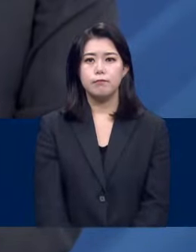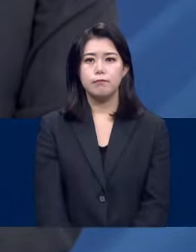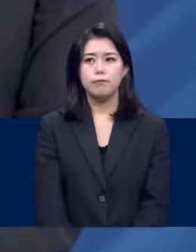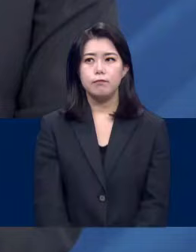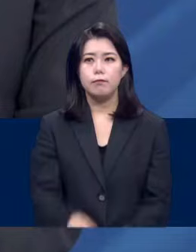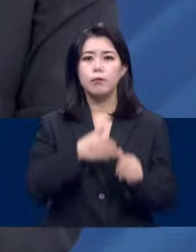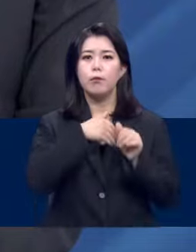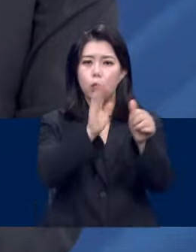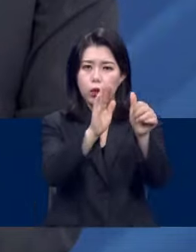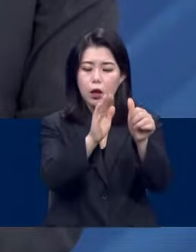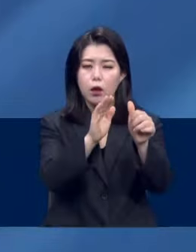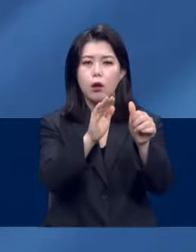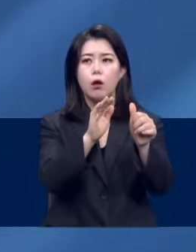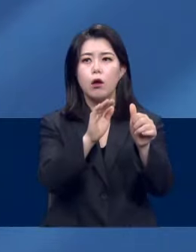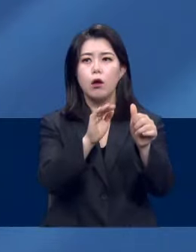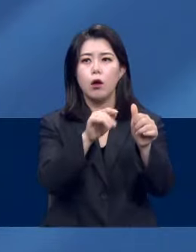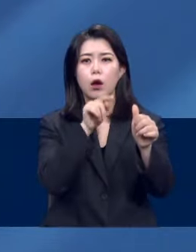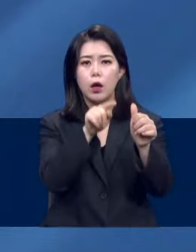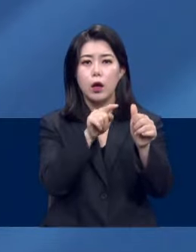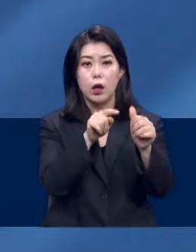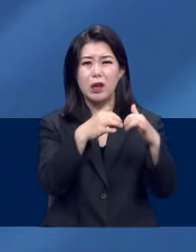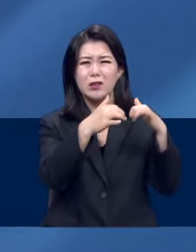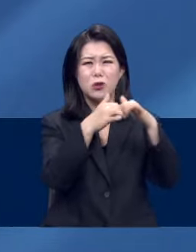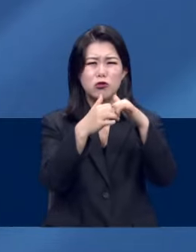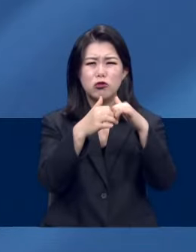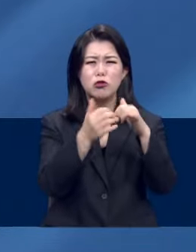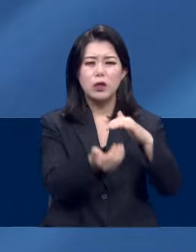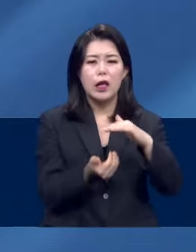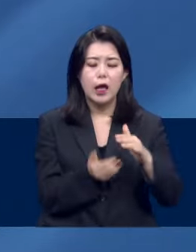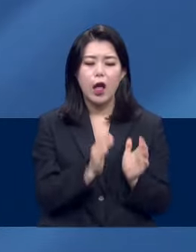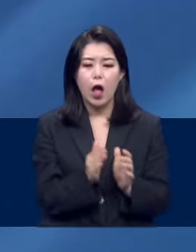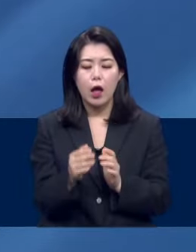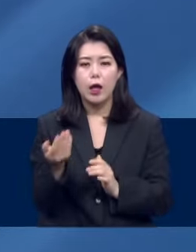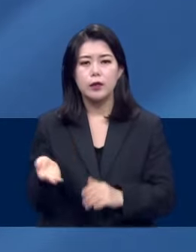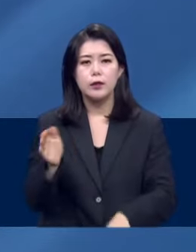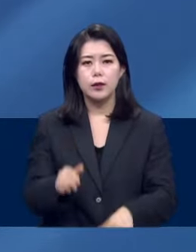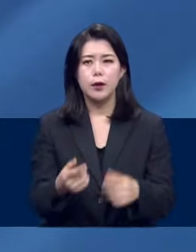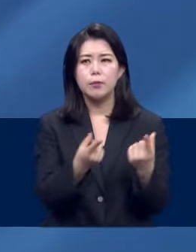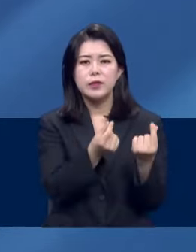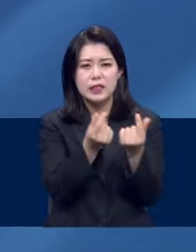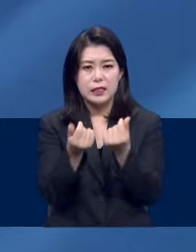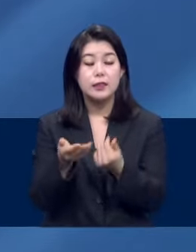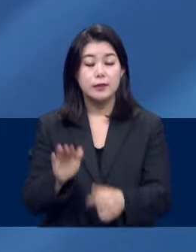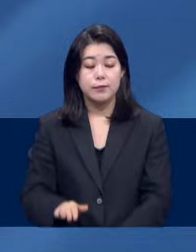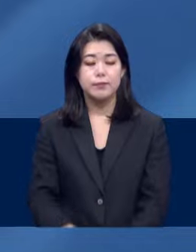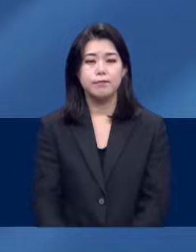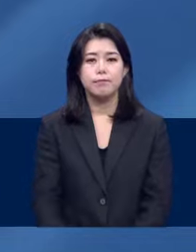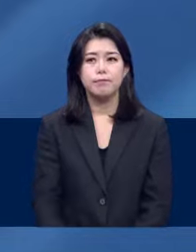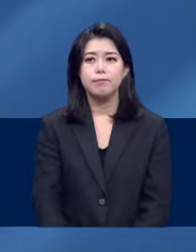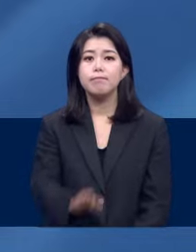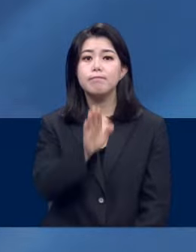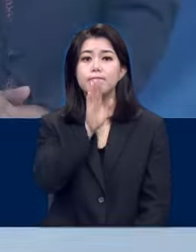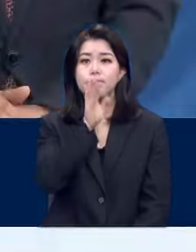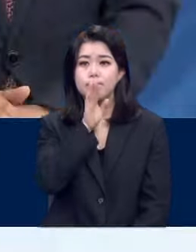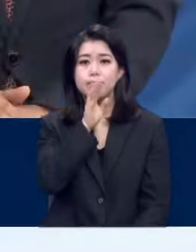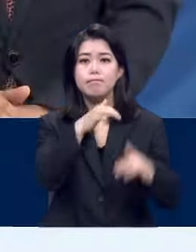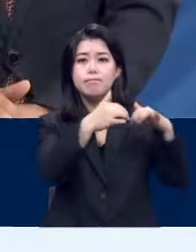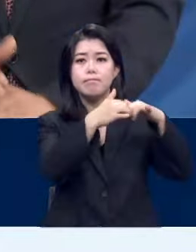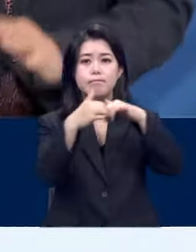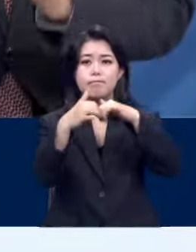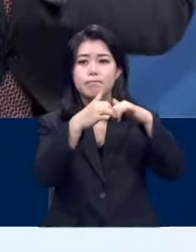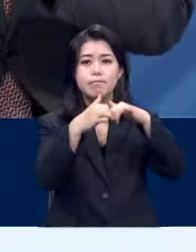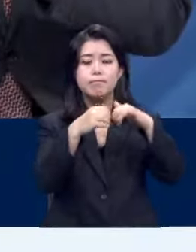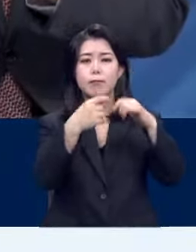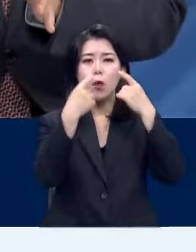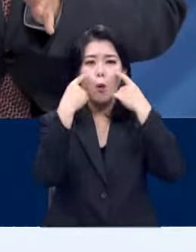파병과 전투 파병은 전투를 전제로 이제 하는 것이니까 뭐 같은 이제 패키지로 보면 되는데 실제 이제 전투 교전 행위가